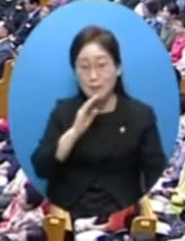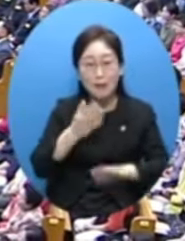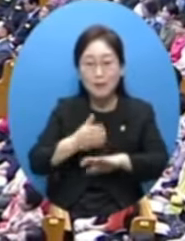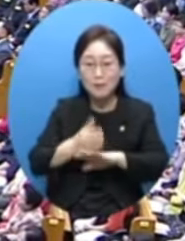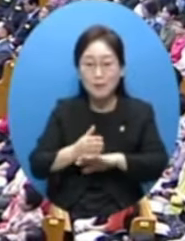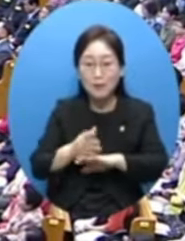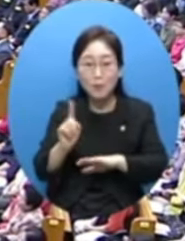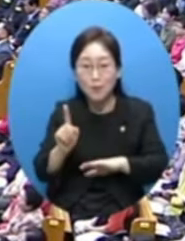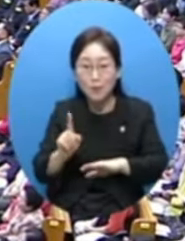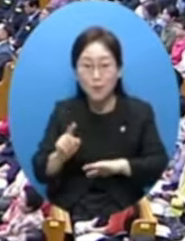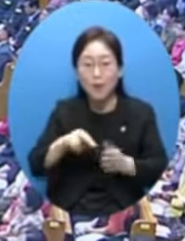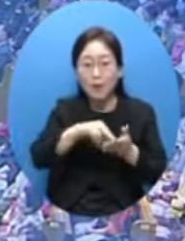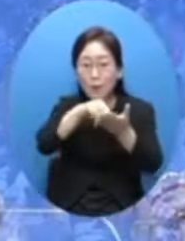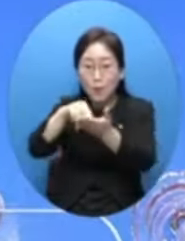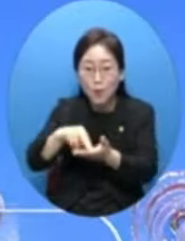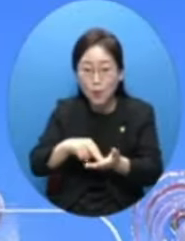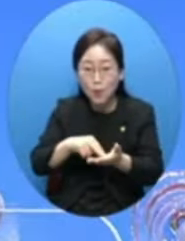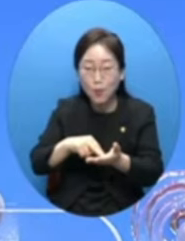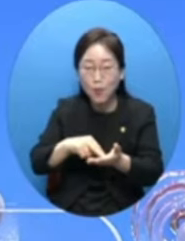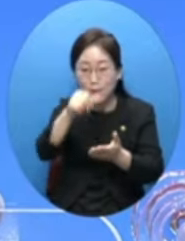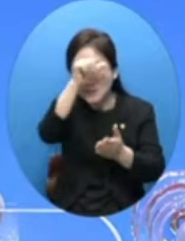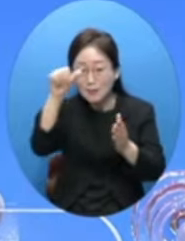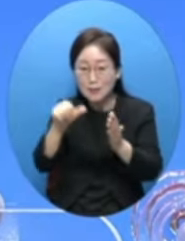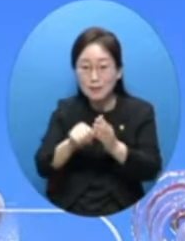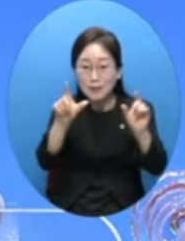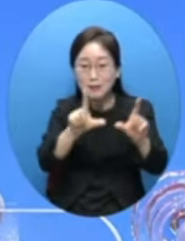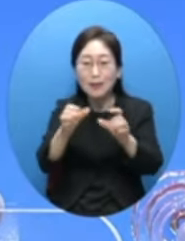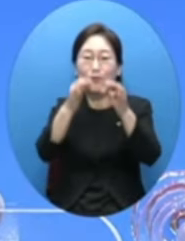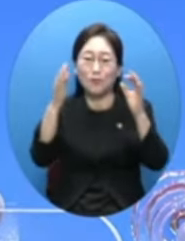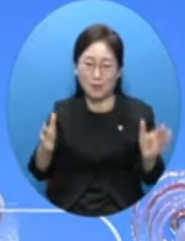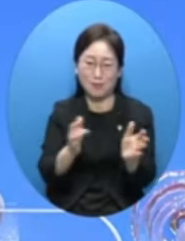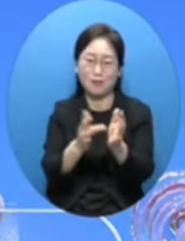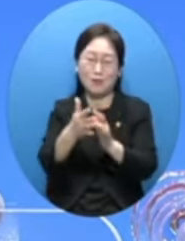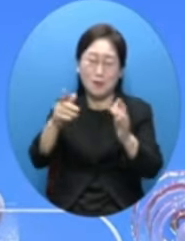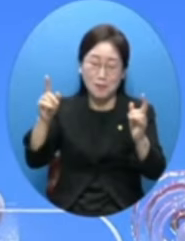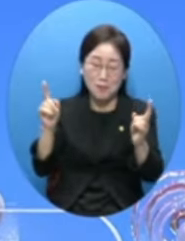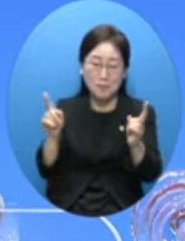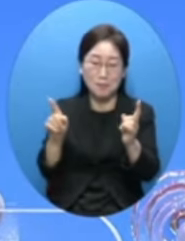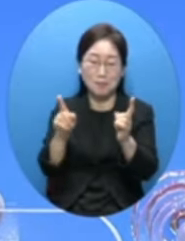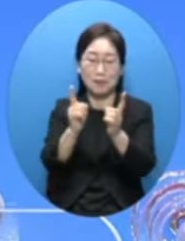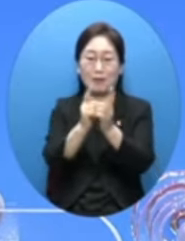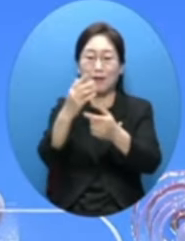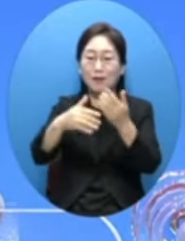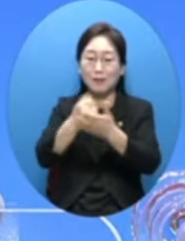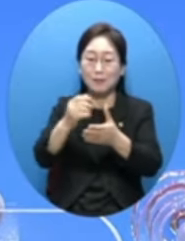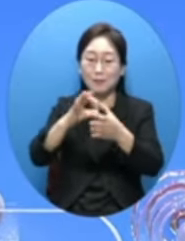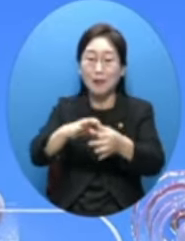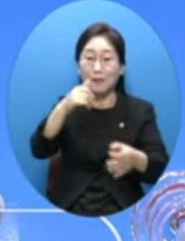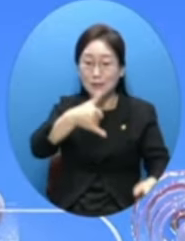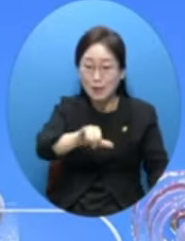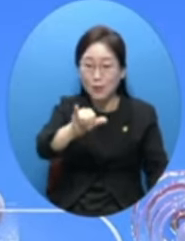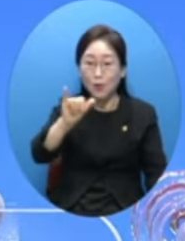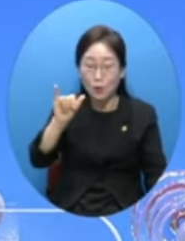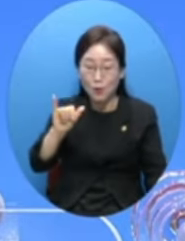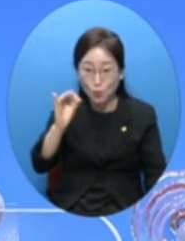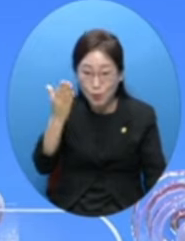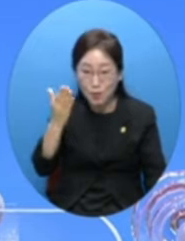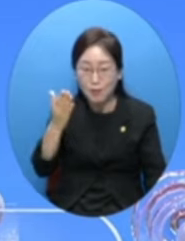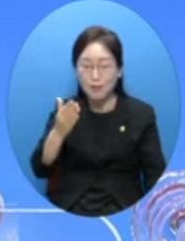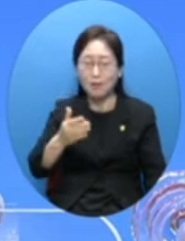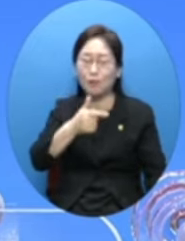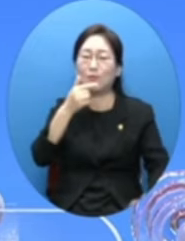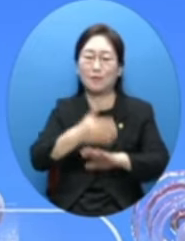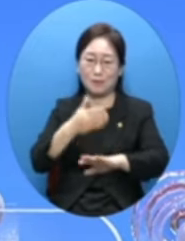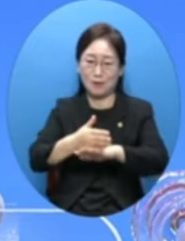이 외로운 인생길에서 예수님을 만나 하나님의 자녀가 되었다고 하는 것입니다.